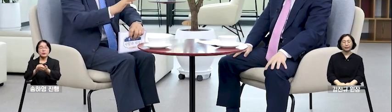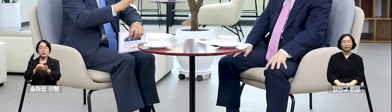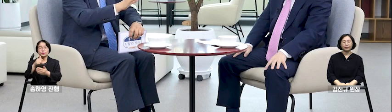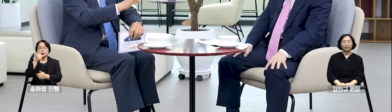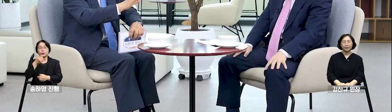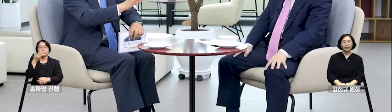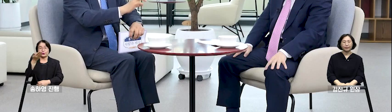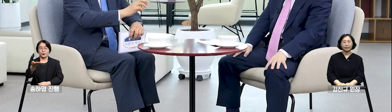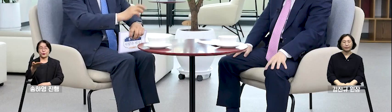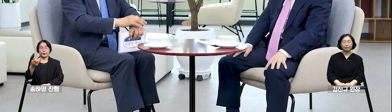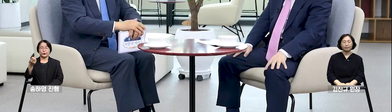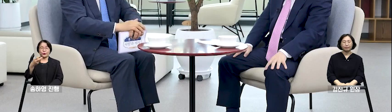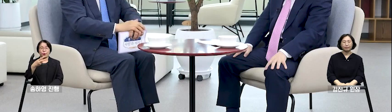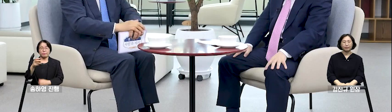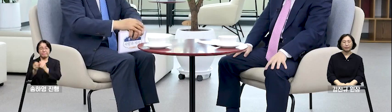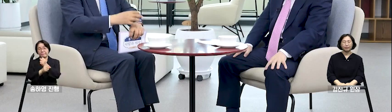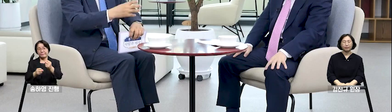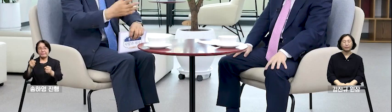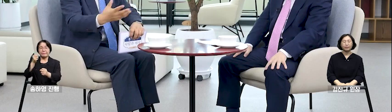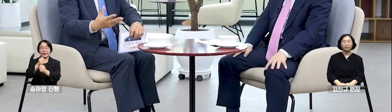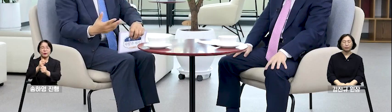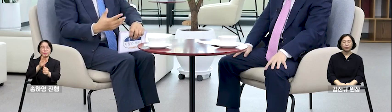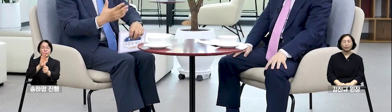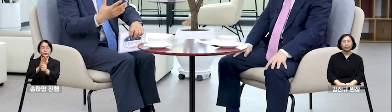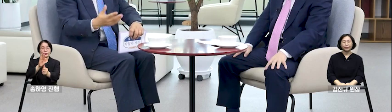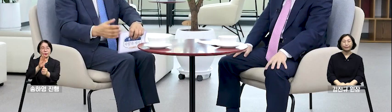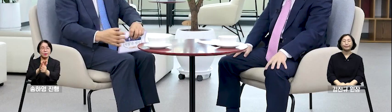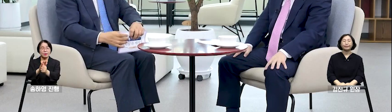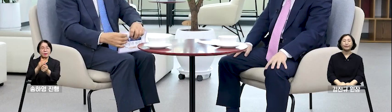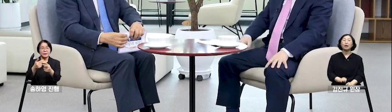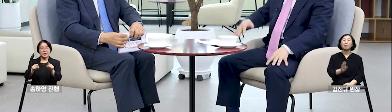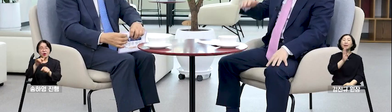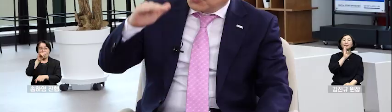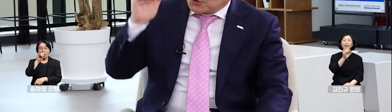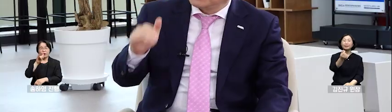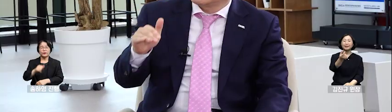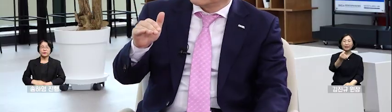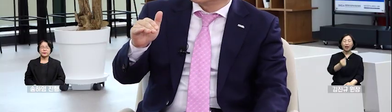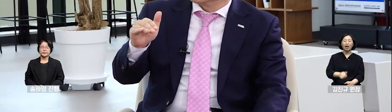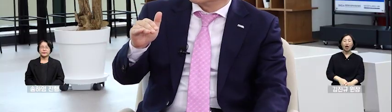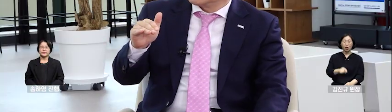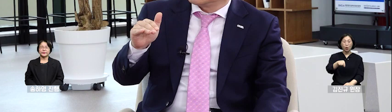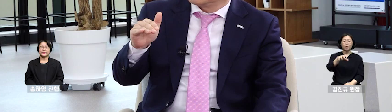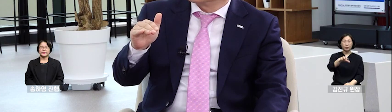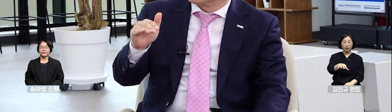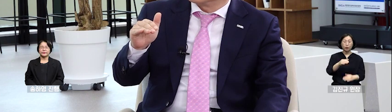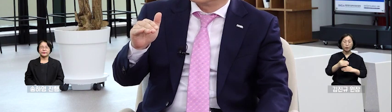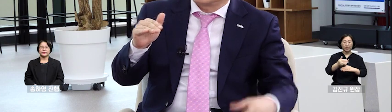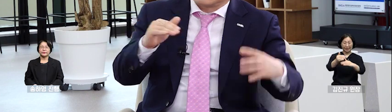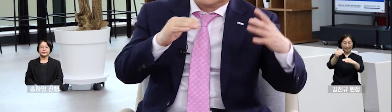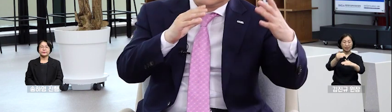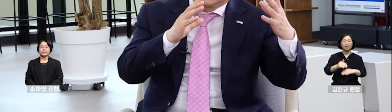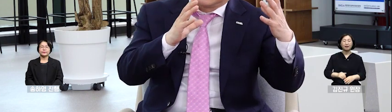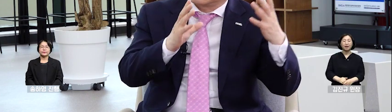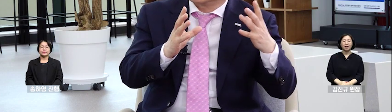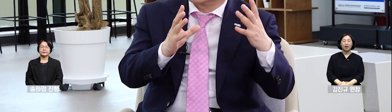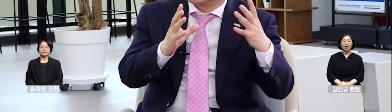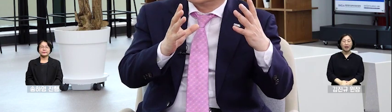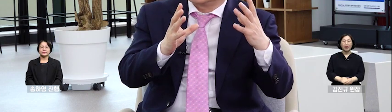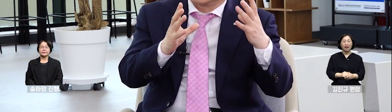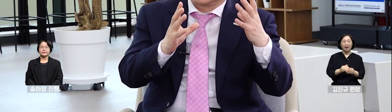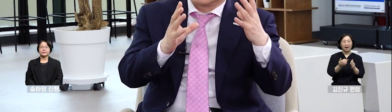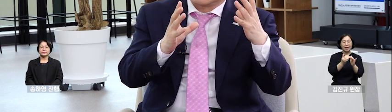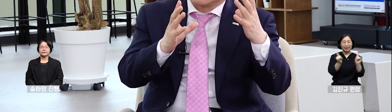또는 창업도 할 수 있는 지원 이런 것도 같이 겸하게 되는데 그것도 이 자리에서도 진행이 될 거예요 그 인자 양성